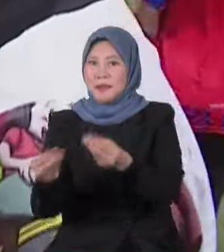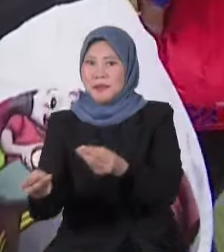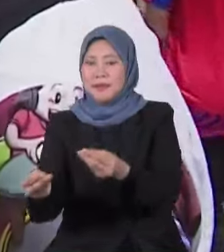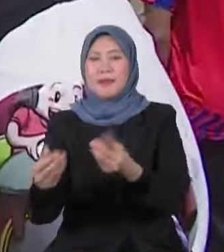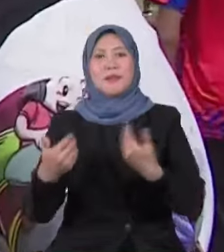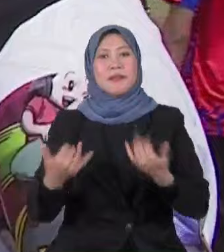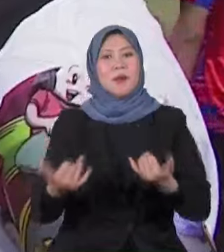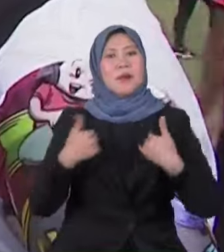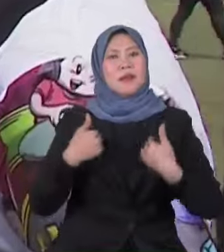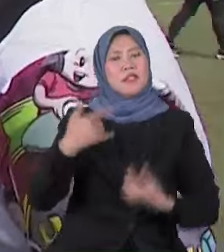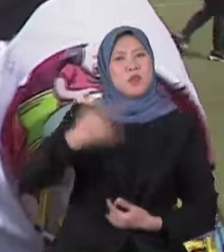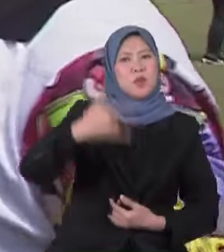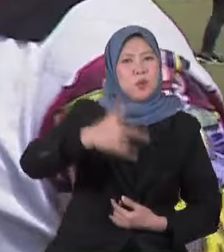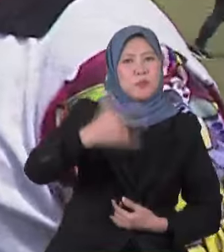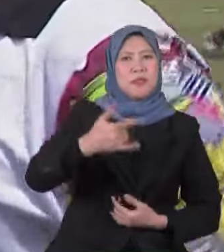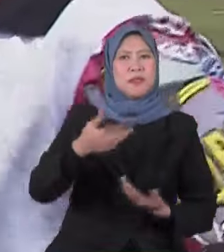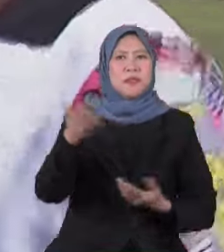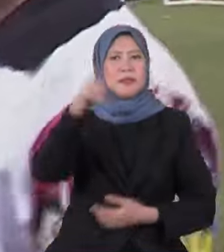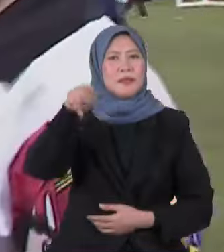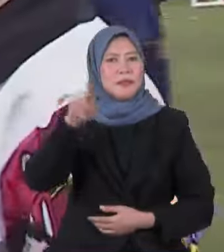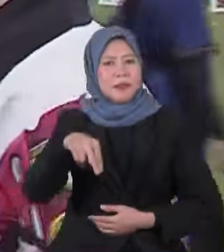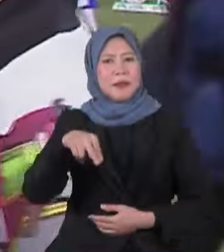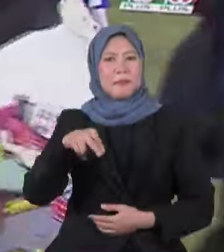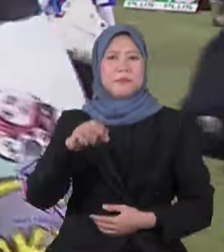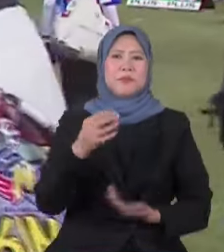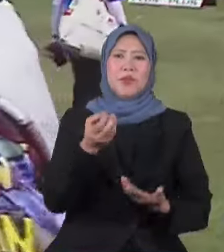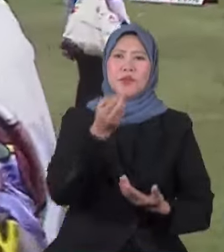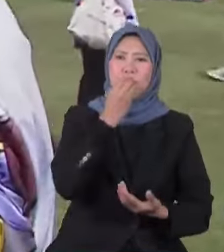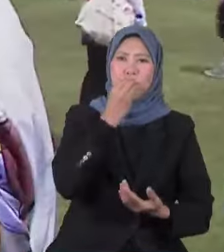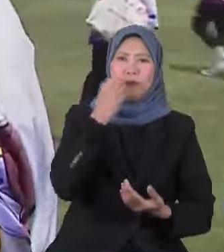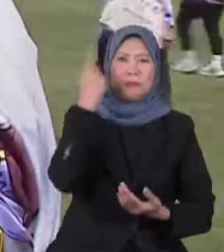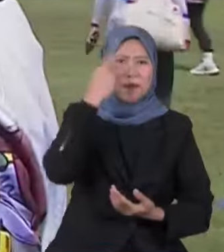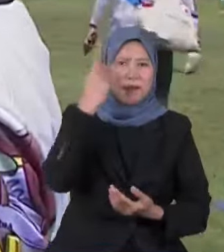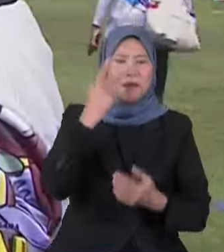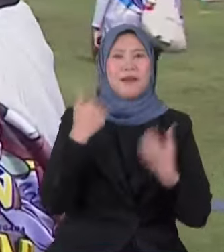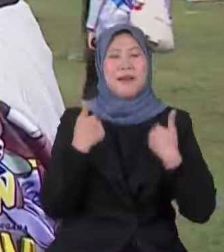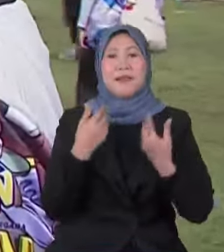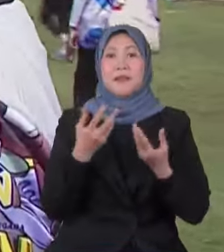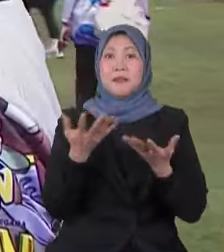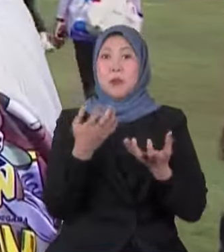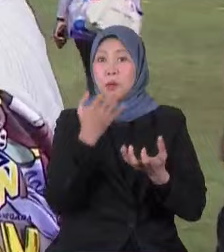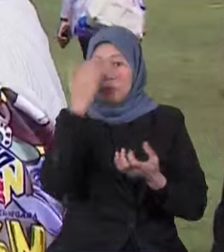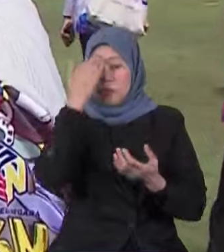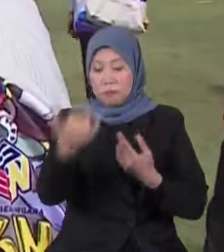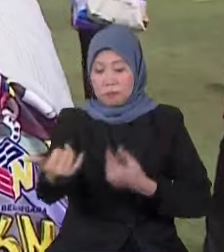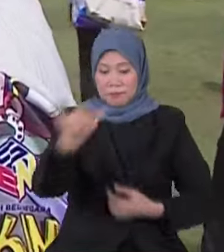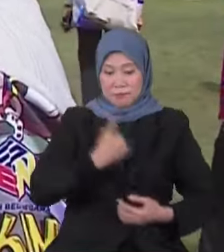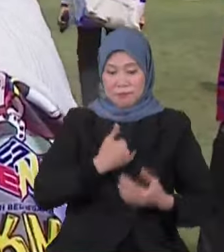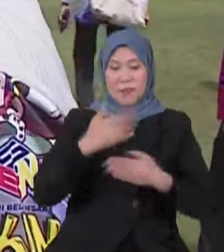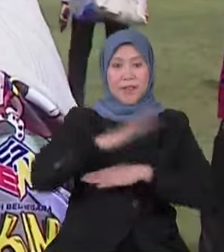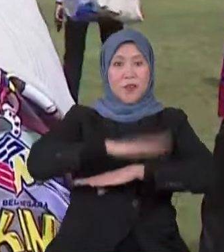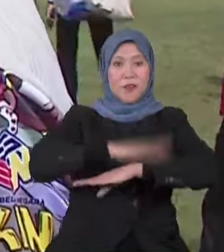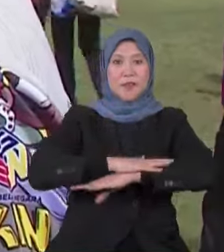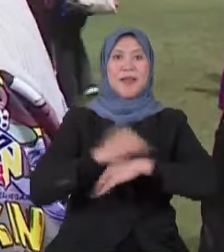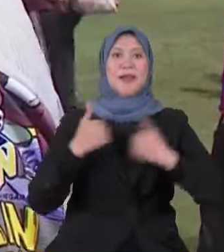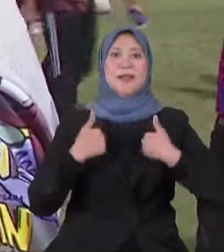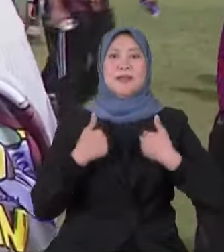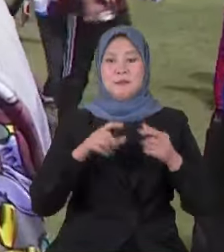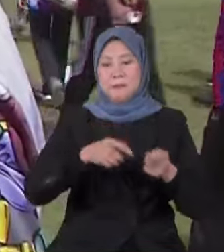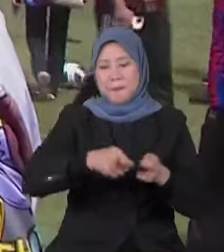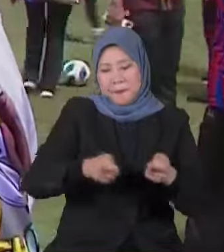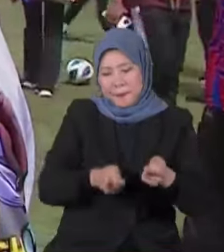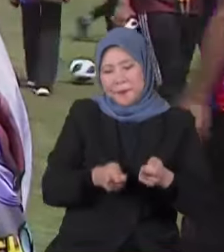pun ada Shopee, Lazada, Grab, Foodpanda. Kami bagi voucher. Siapa yang menyertai program Rakan Muda, 15 hingga 30